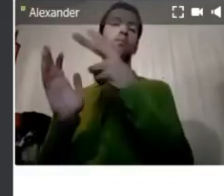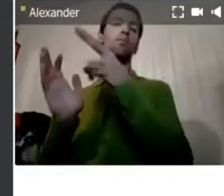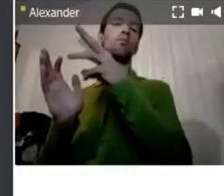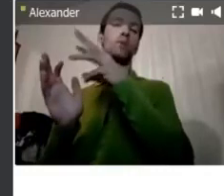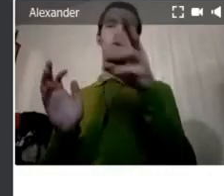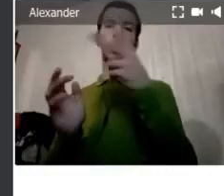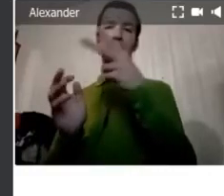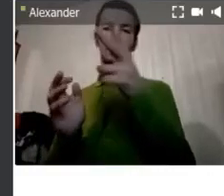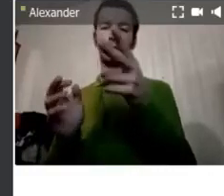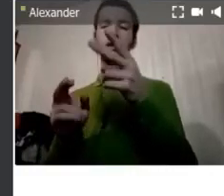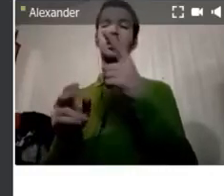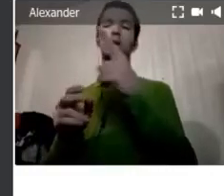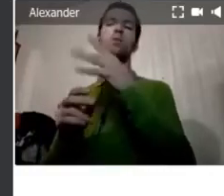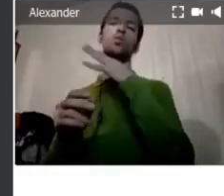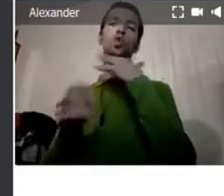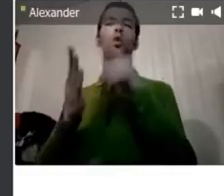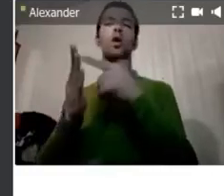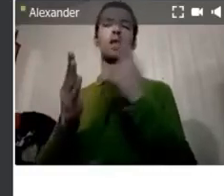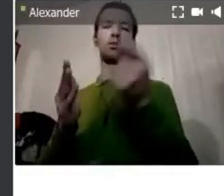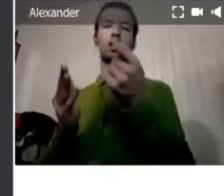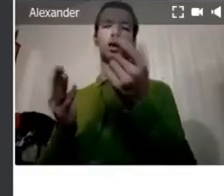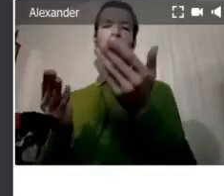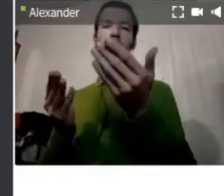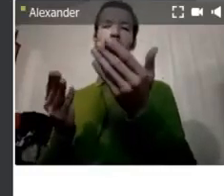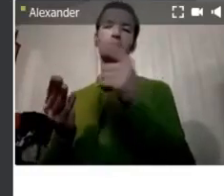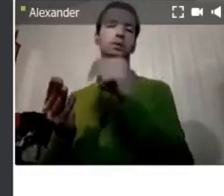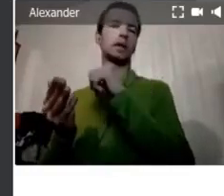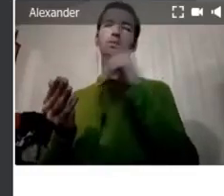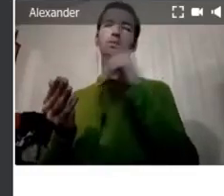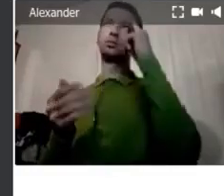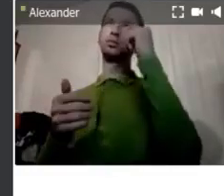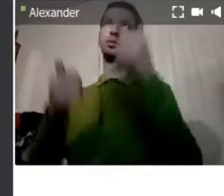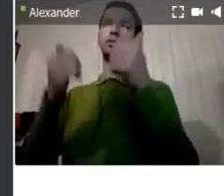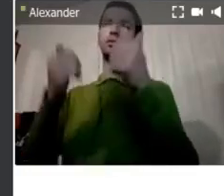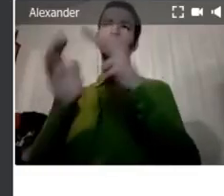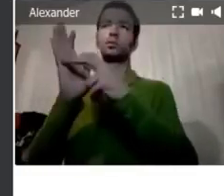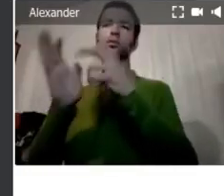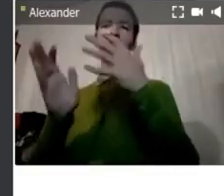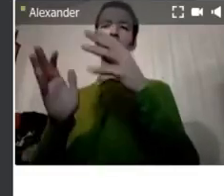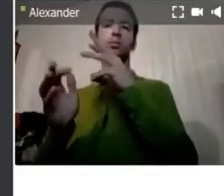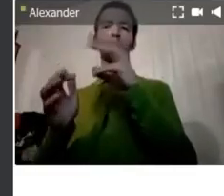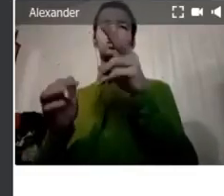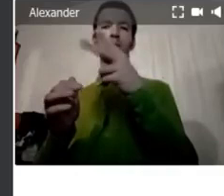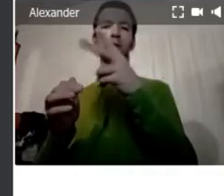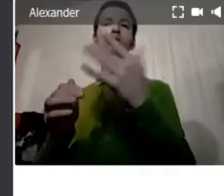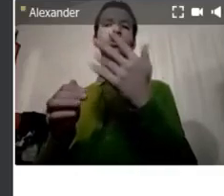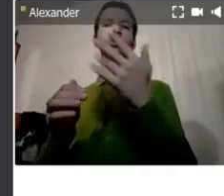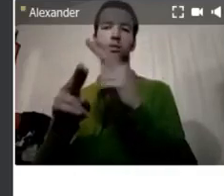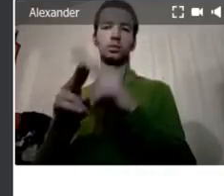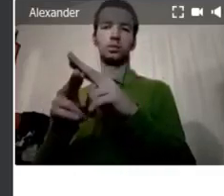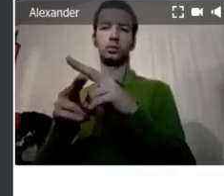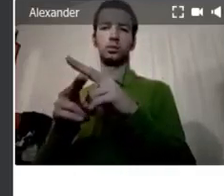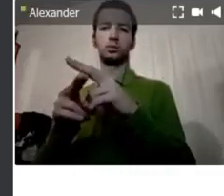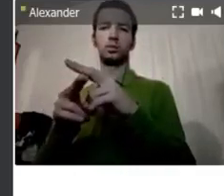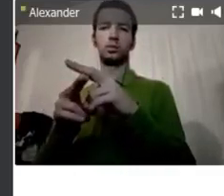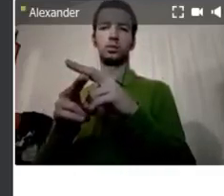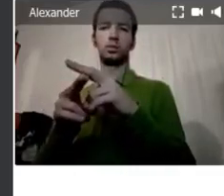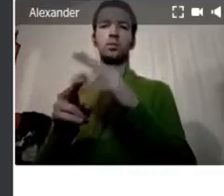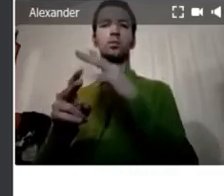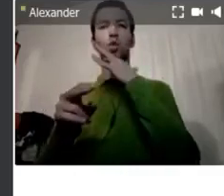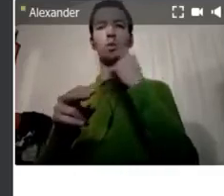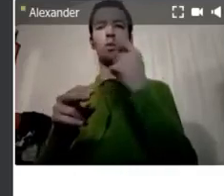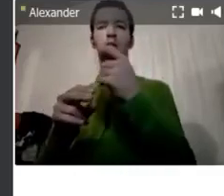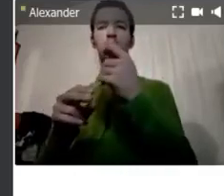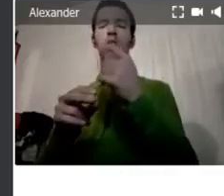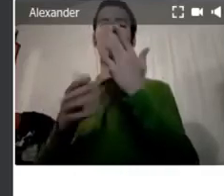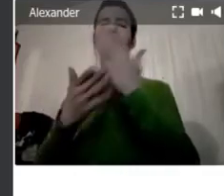называется «Полюс Золото», сейчас просто «Полюс». Самая крупная в России, одна из крупнейших в мире. Так вот, стоимость чистых активов